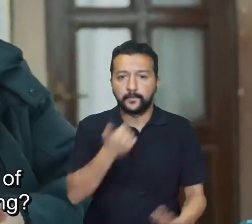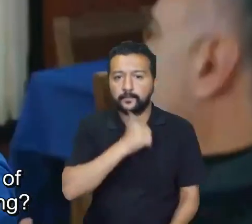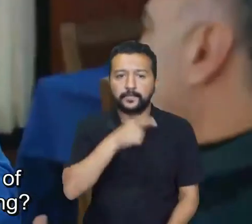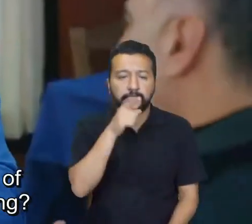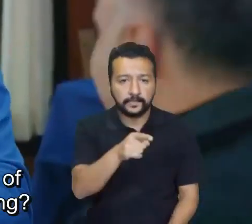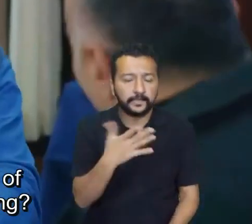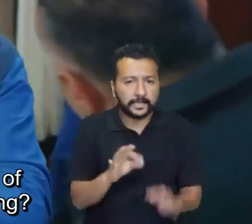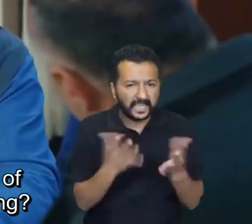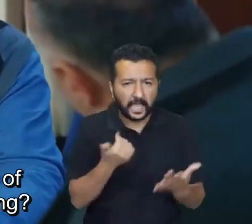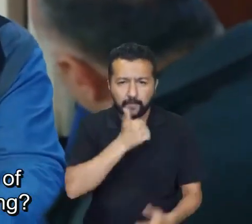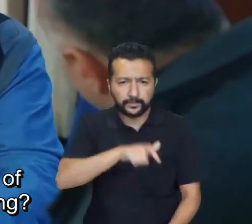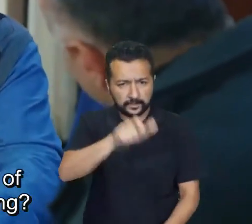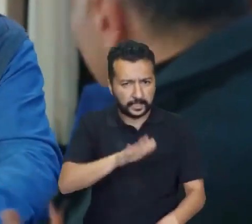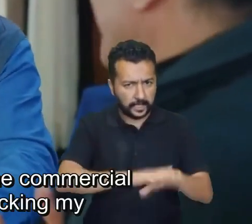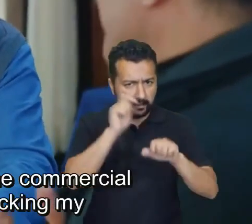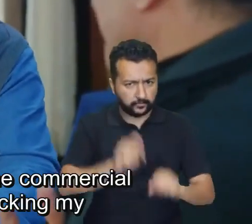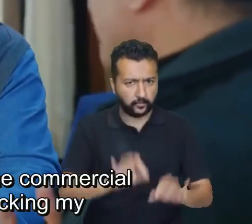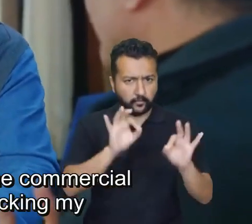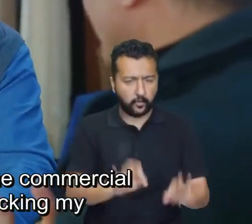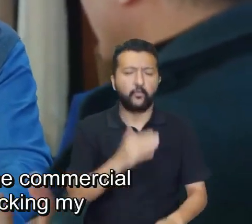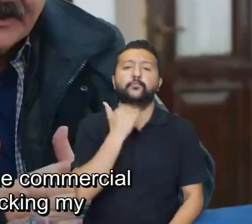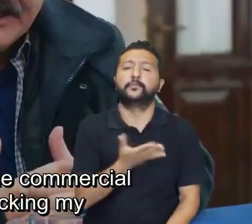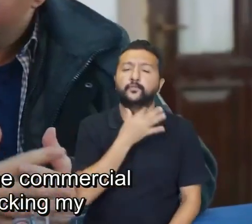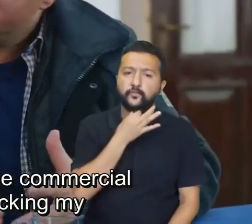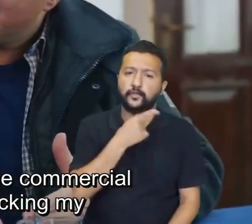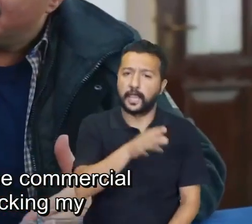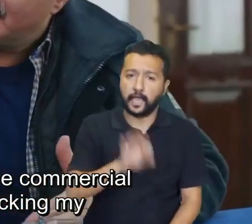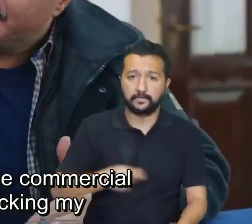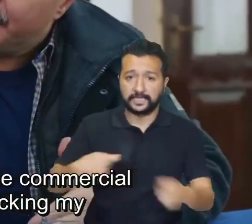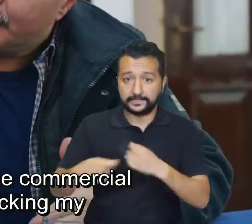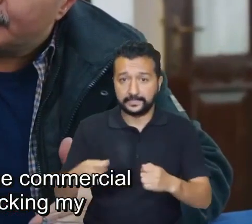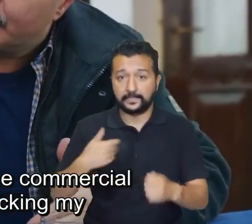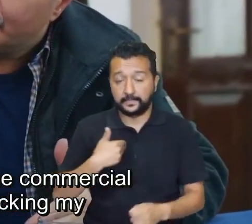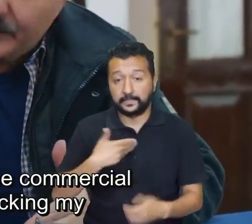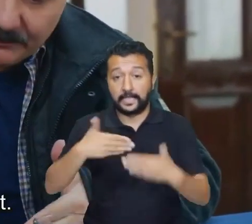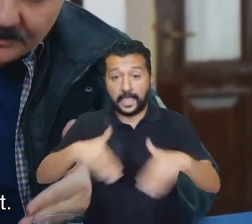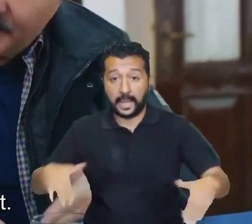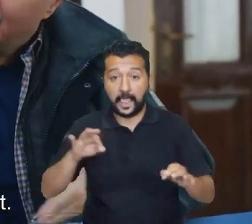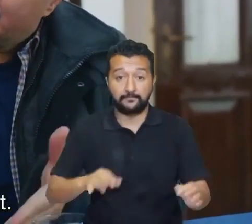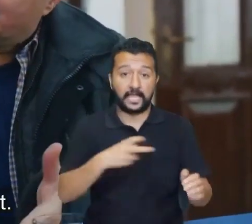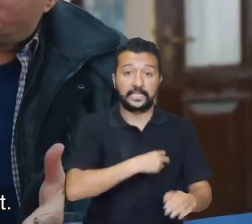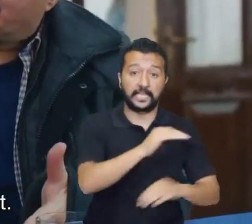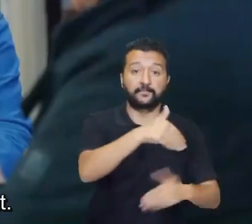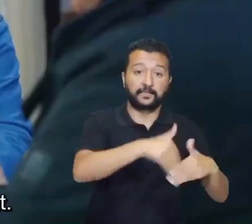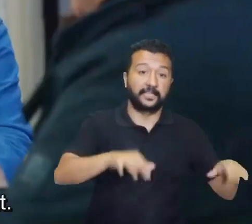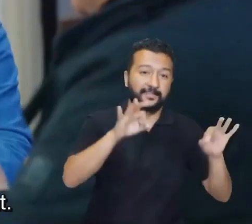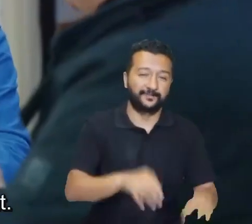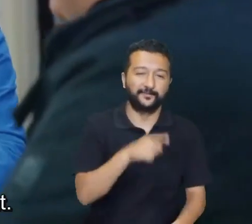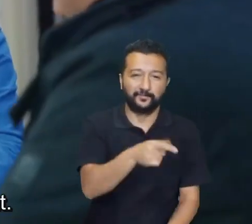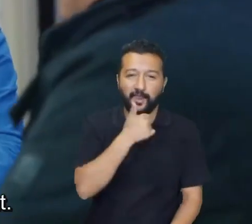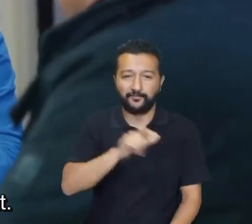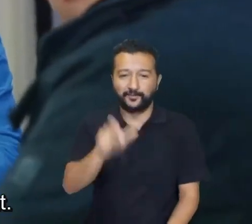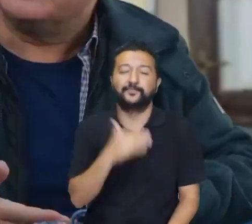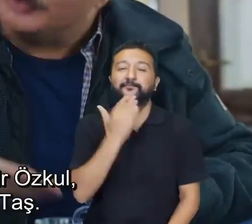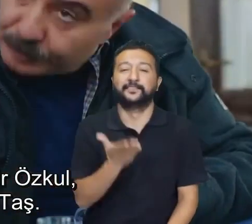Abicim sen nasıl bir abilik yapıyorsun böyle ya? Yapma lütfen. Hem ticari alanda benim önümü tıkıyorsun, hem aşk hayatımı tıkıyorsun. Yani böyle